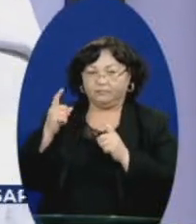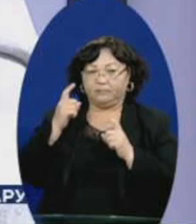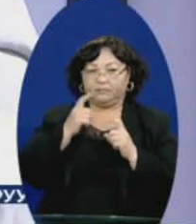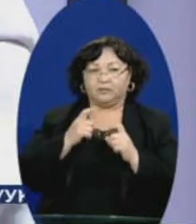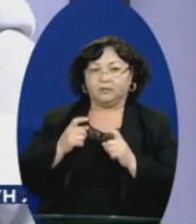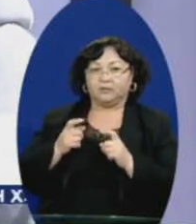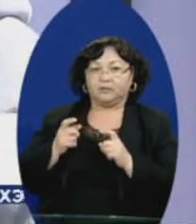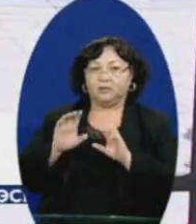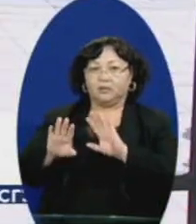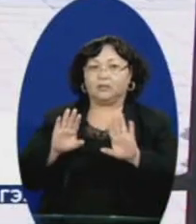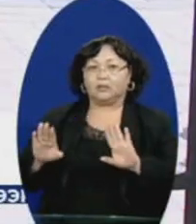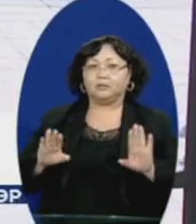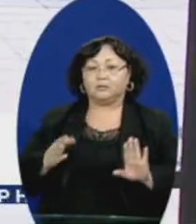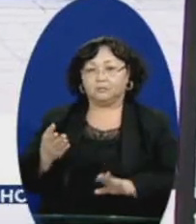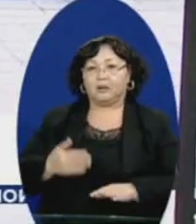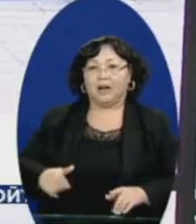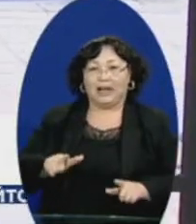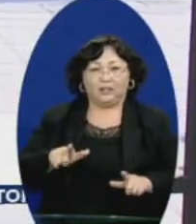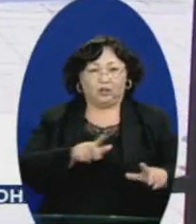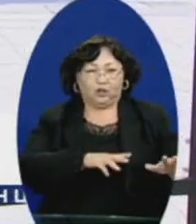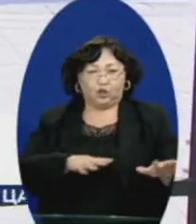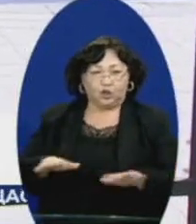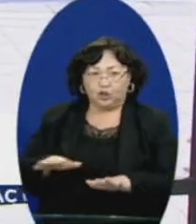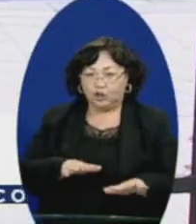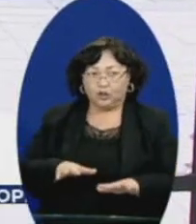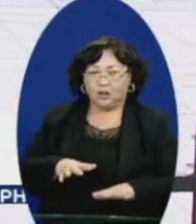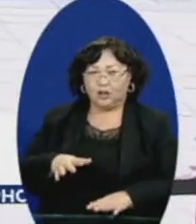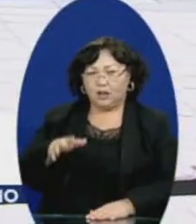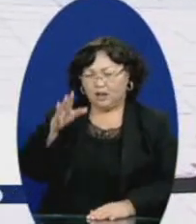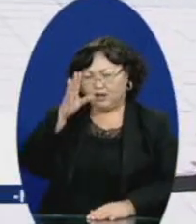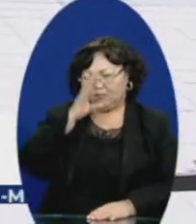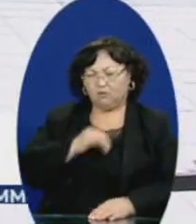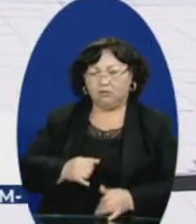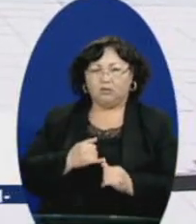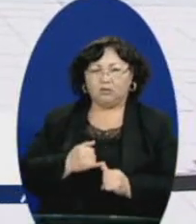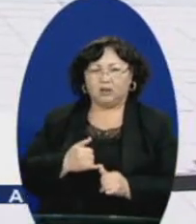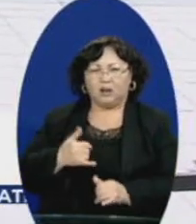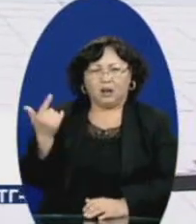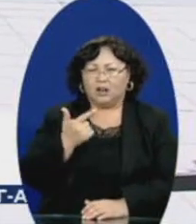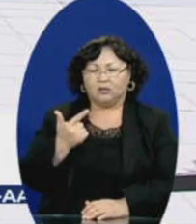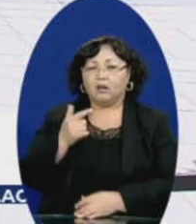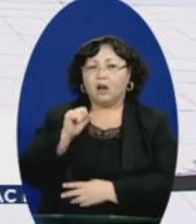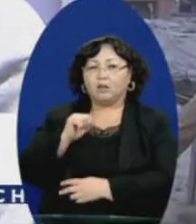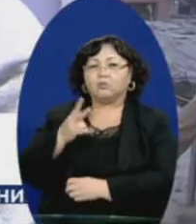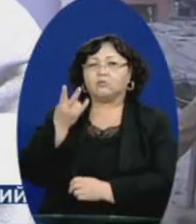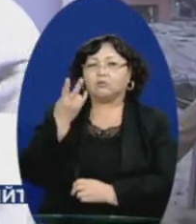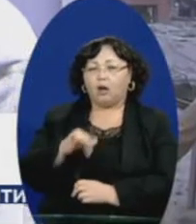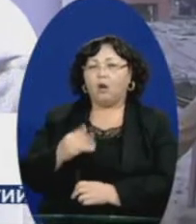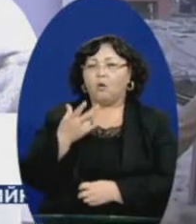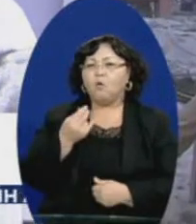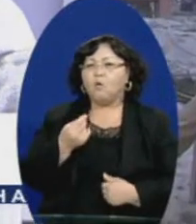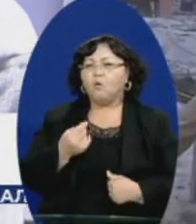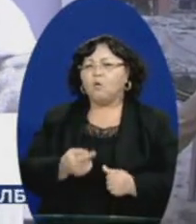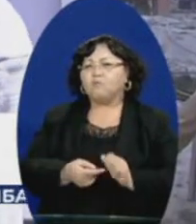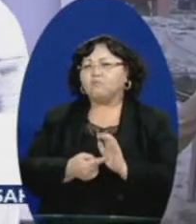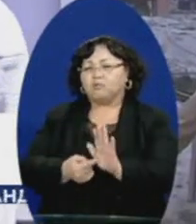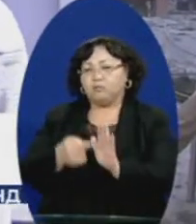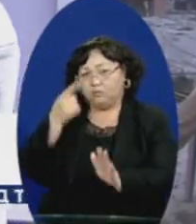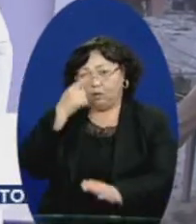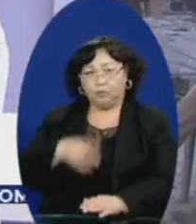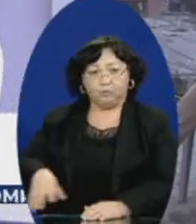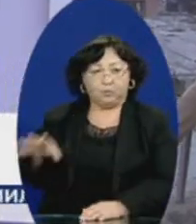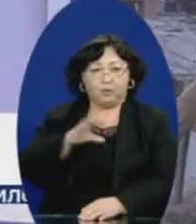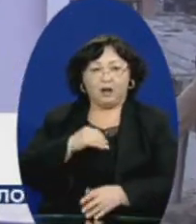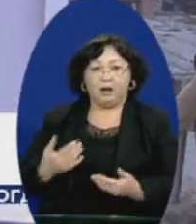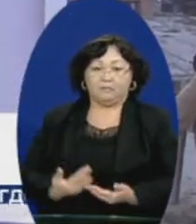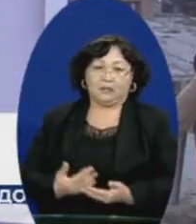зургууд маань ингээд байгаа хаа. Газар хөдлөлтийн гамшиг ямар амар их хор хөнөөл дагуулдаг юм бэ гэдэг утгаар нь зургнуудаа авсанд монголчууд биднэрт жим юм тохиолдож